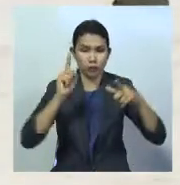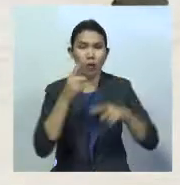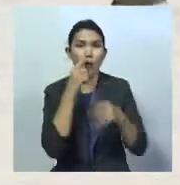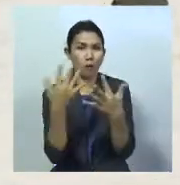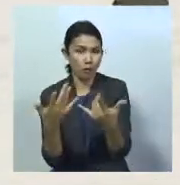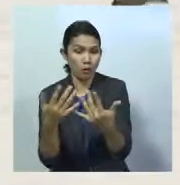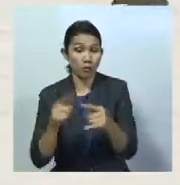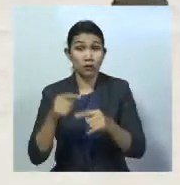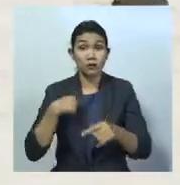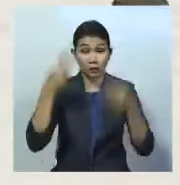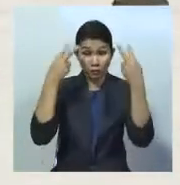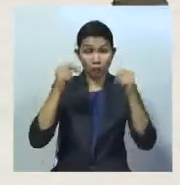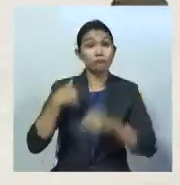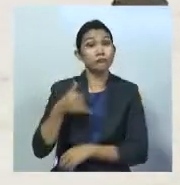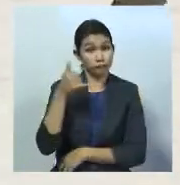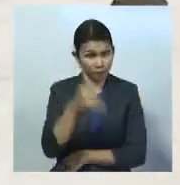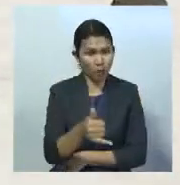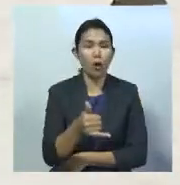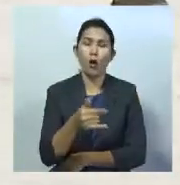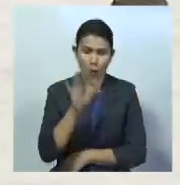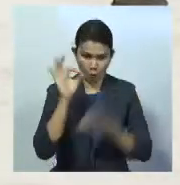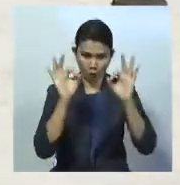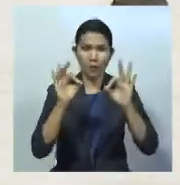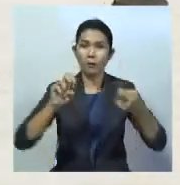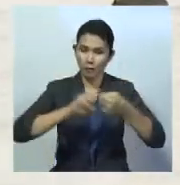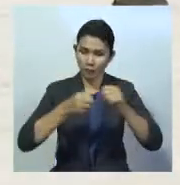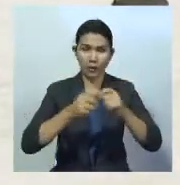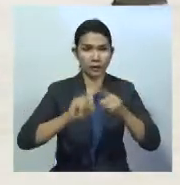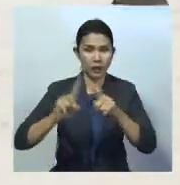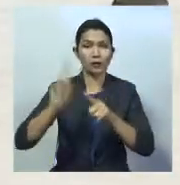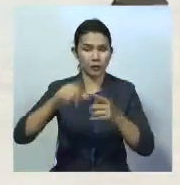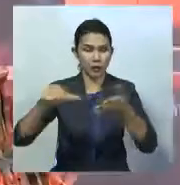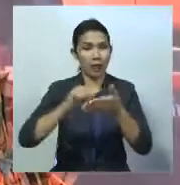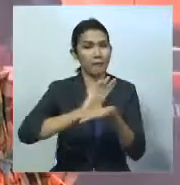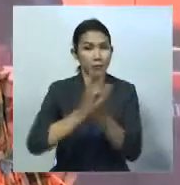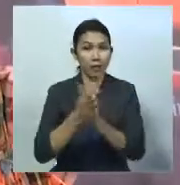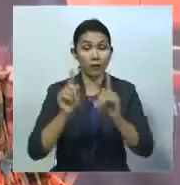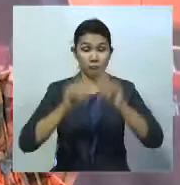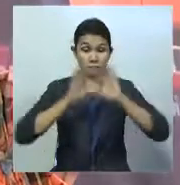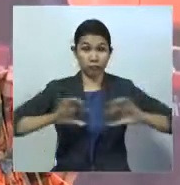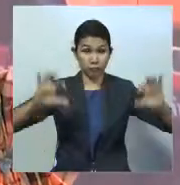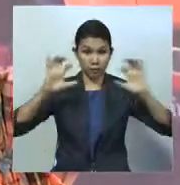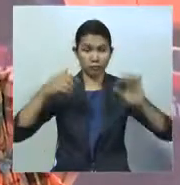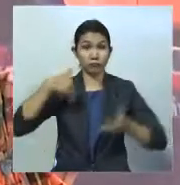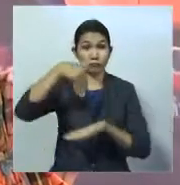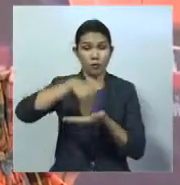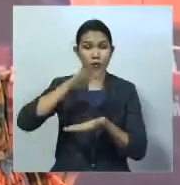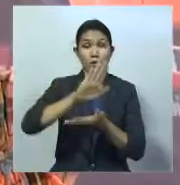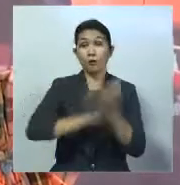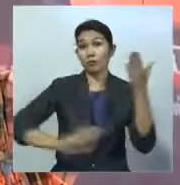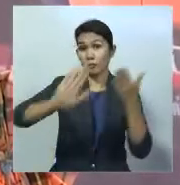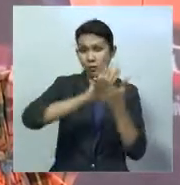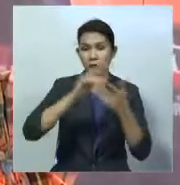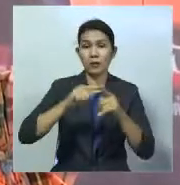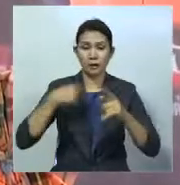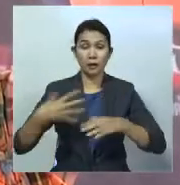กรัฐมนตรีลงพื้นที่มาแล้วก็ต้องเกิดการเปลี่ยนแปลงเกิดขึ้นเพราะรัฐบาลเป็นของคนทั้งประเทศแม้เป็นรัฐบาลพรรคการเมือง